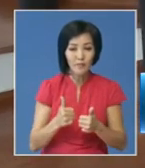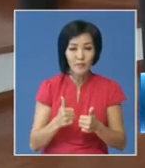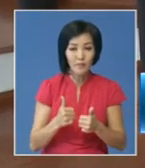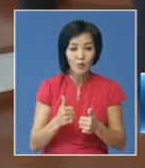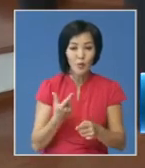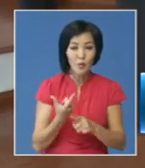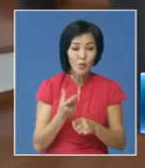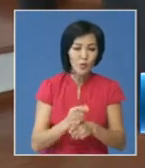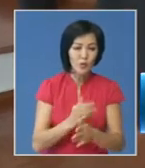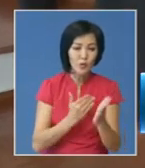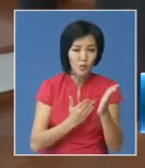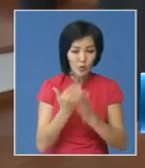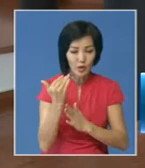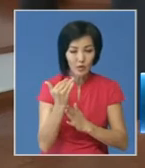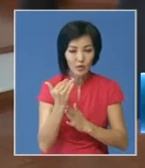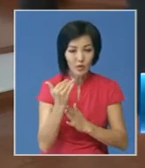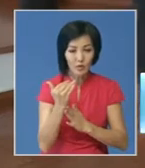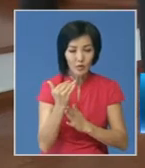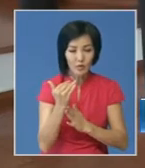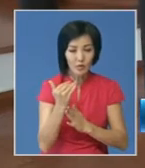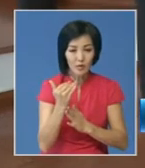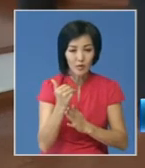өте жоғарғы дәрежеде өтті бұл жарыс. Жәнде